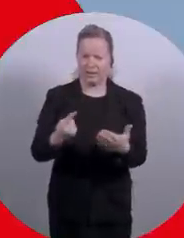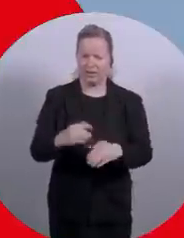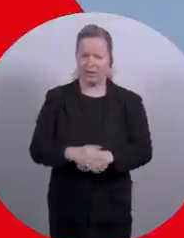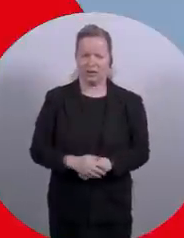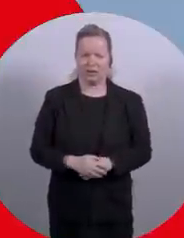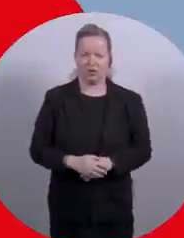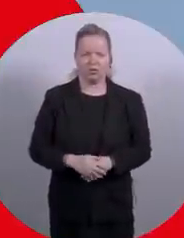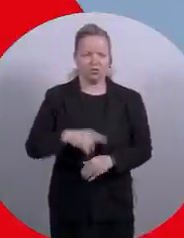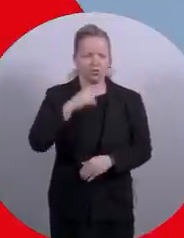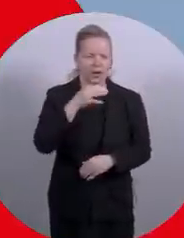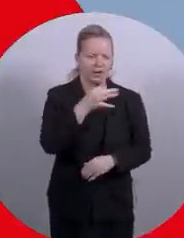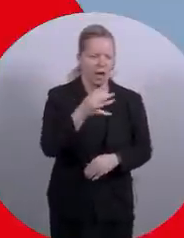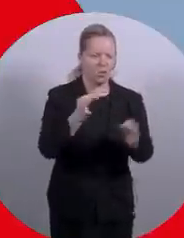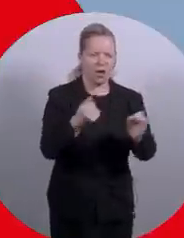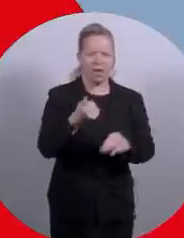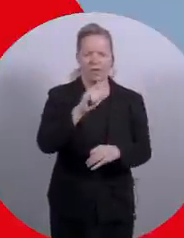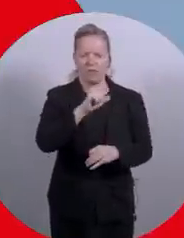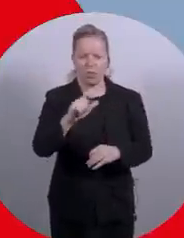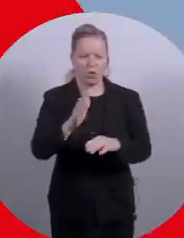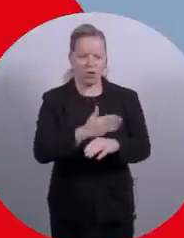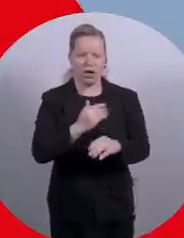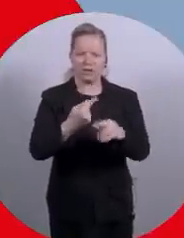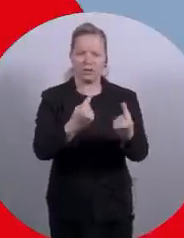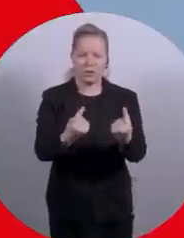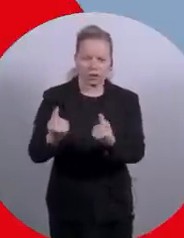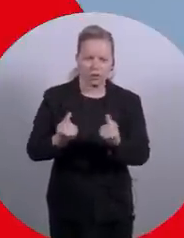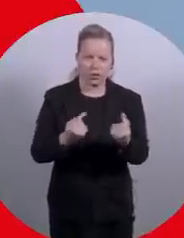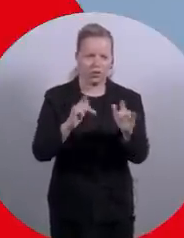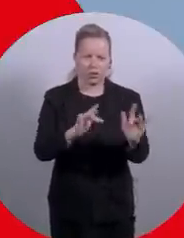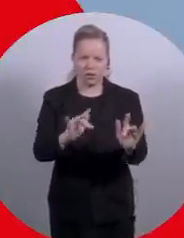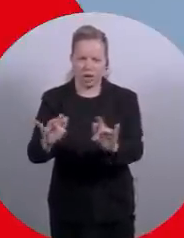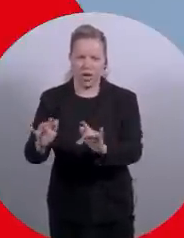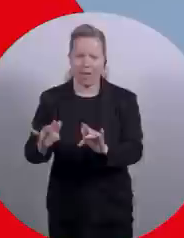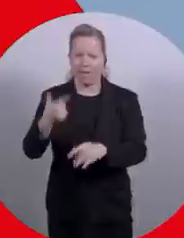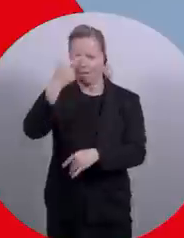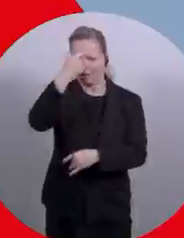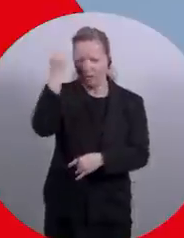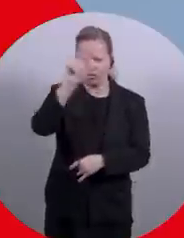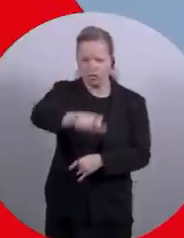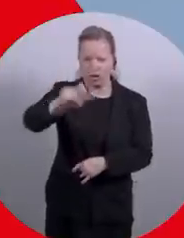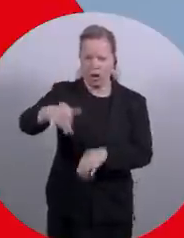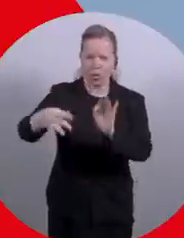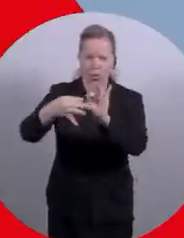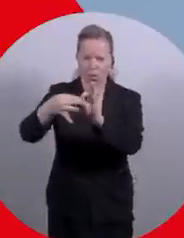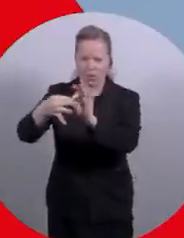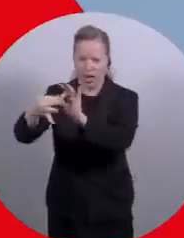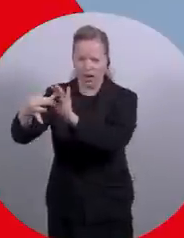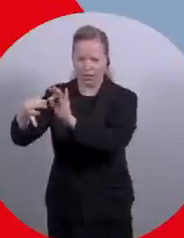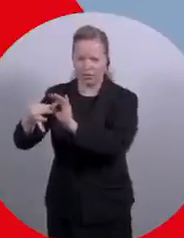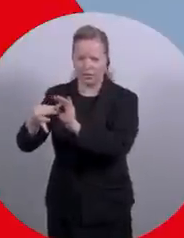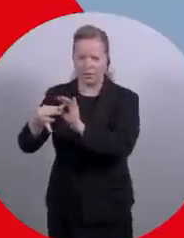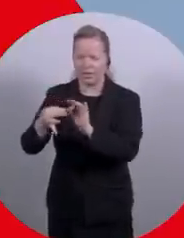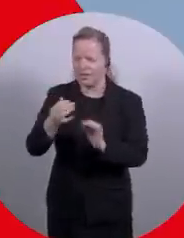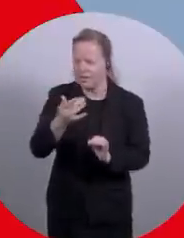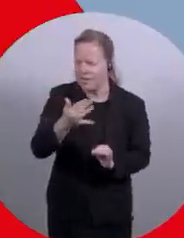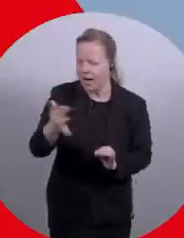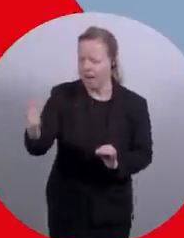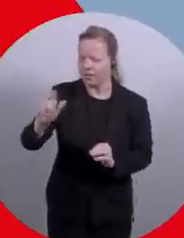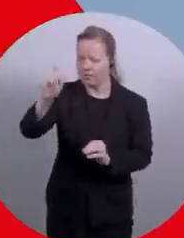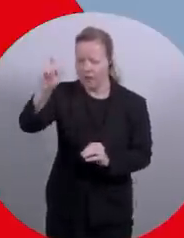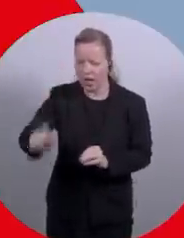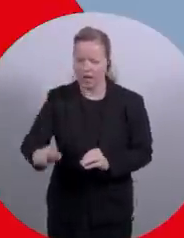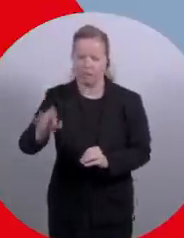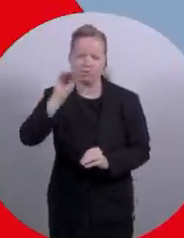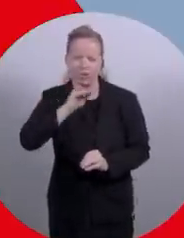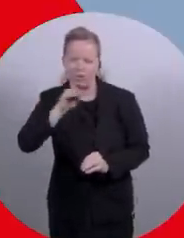Woche es vergeht keine Situation wo man mit dem Menschen in Kontakt tritt war nicht irgendwo eine